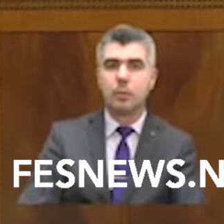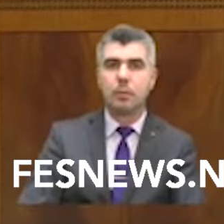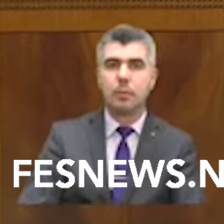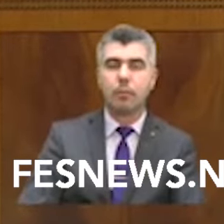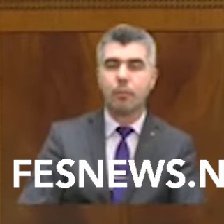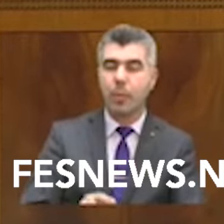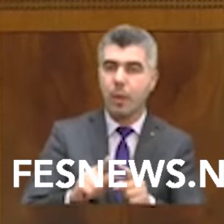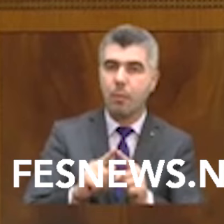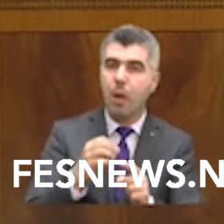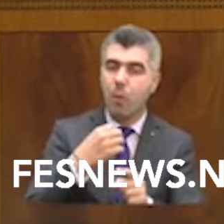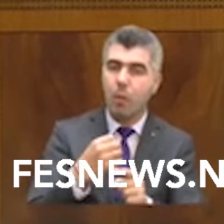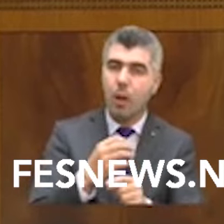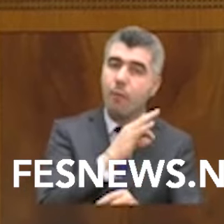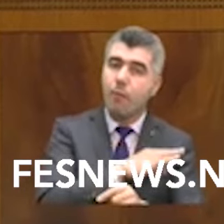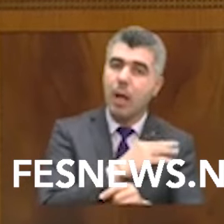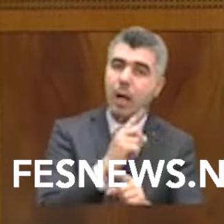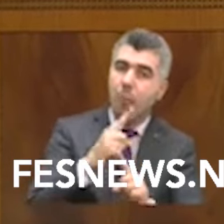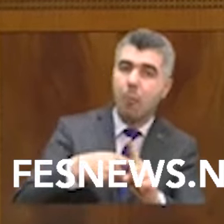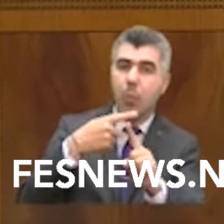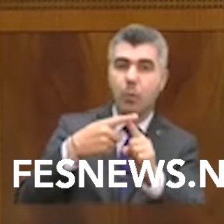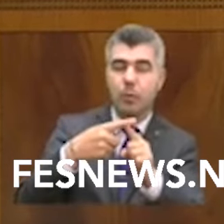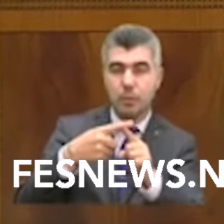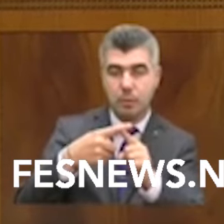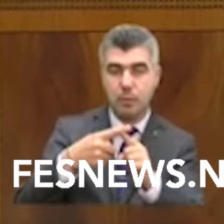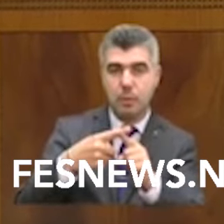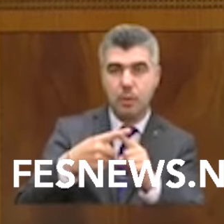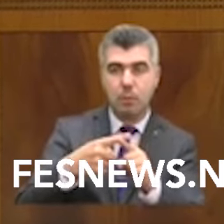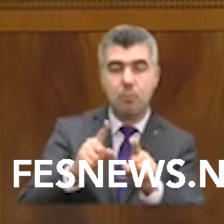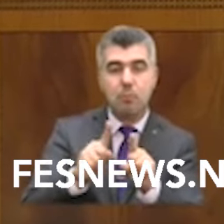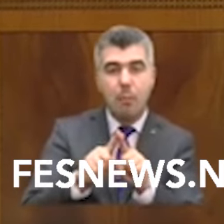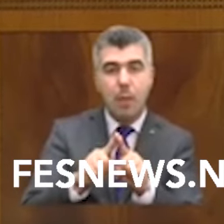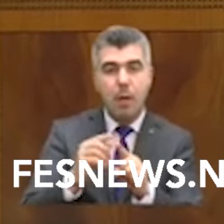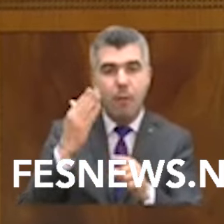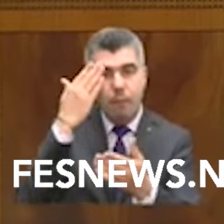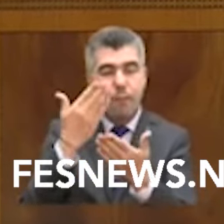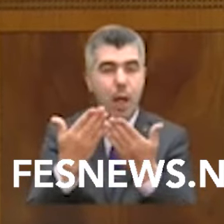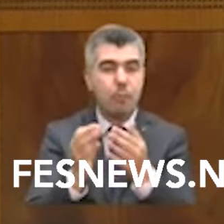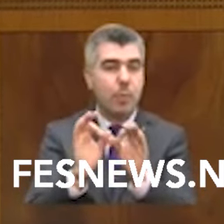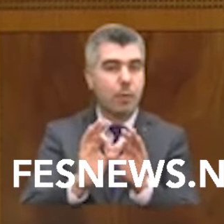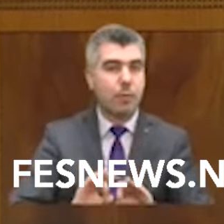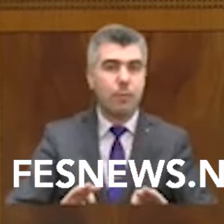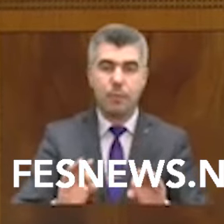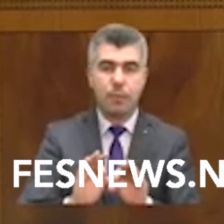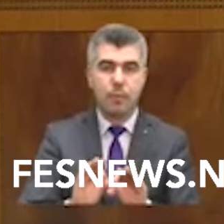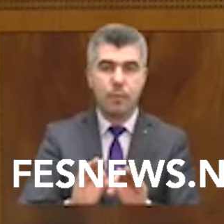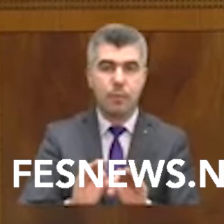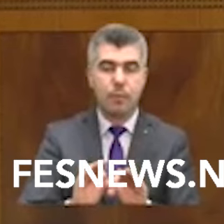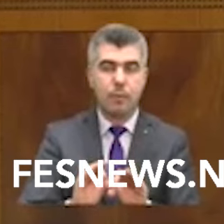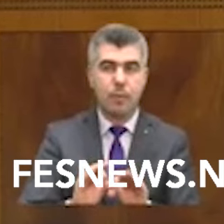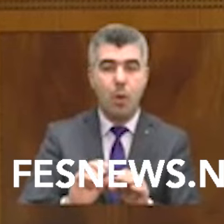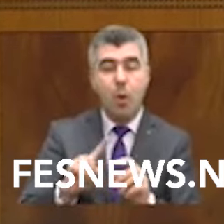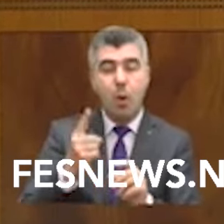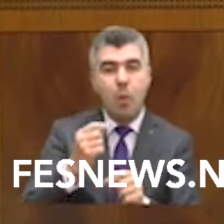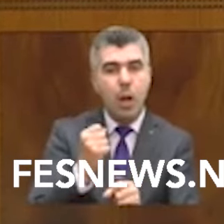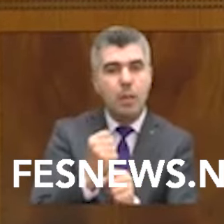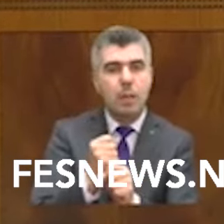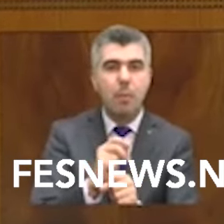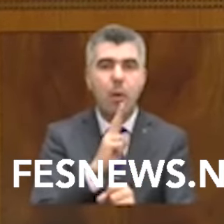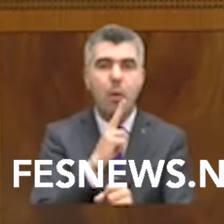سي ان نون ايفينمون، لانه يمكن ما تفهمتوش اللي خصو يتفهم هو ان الاولويه ديال الحكومه